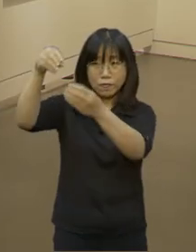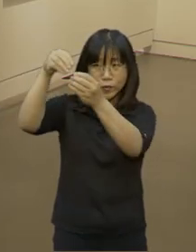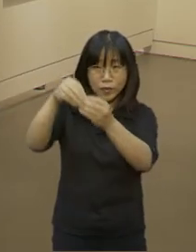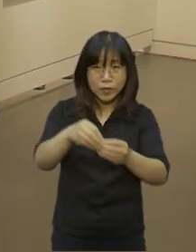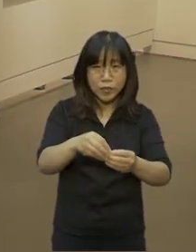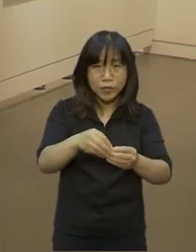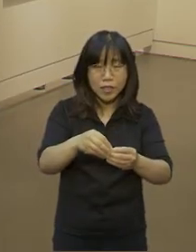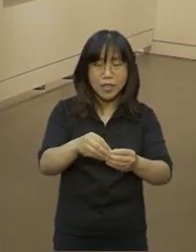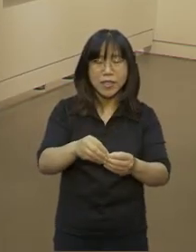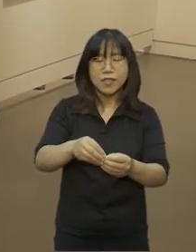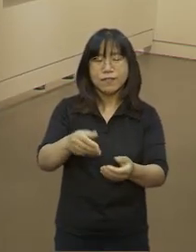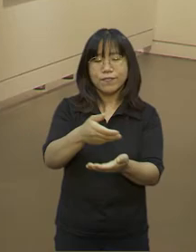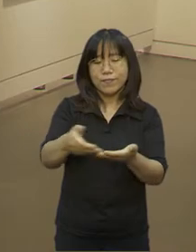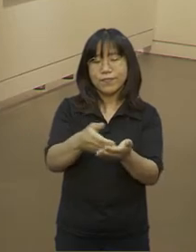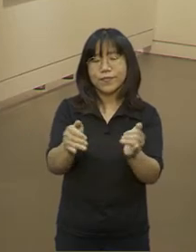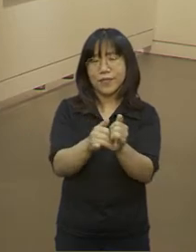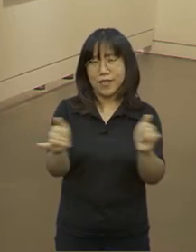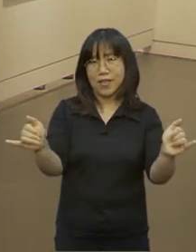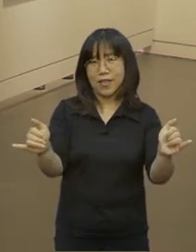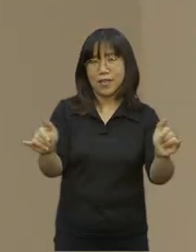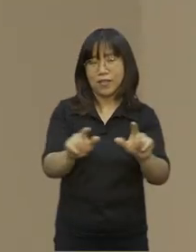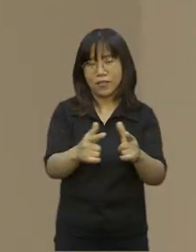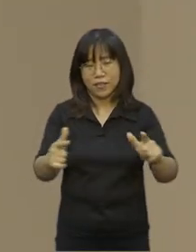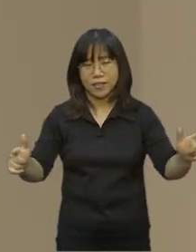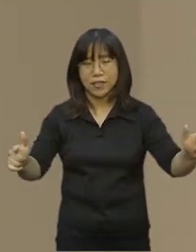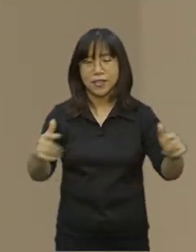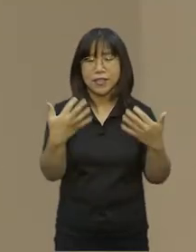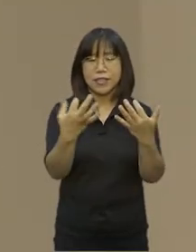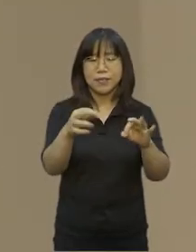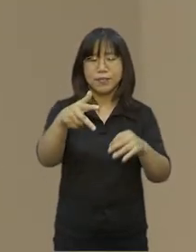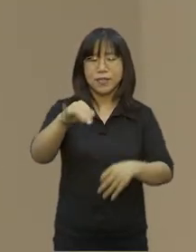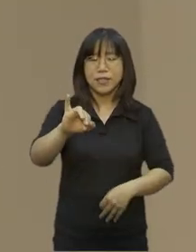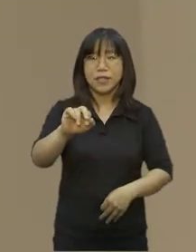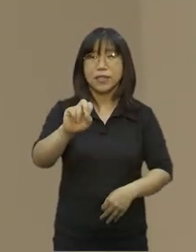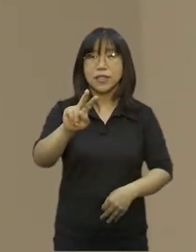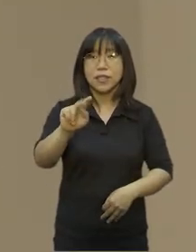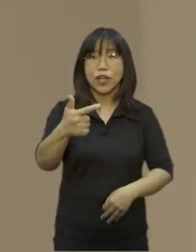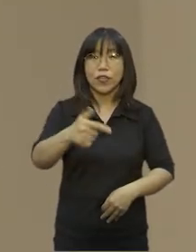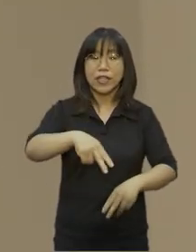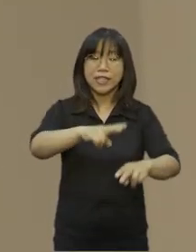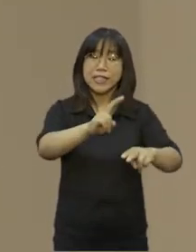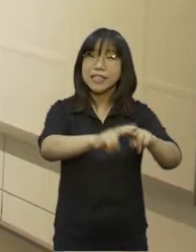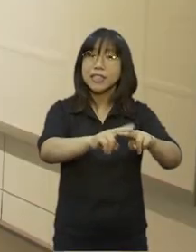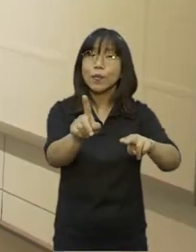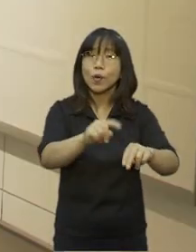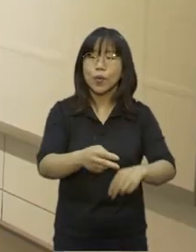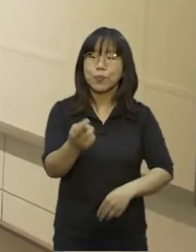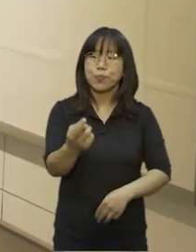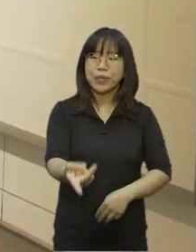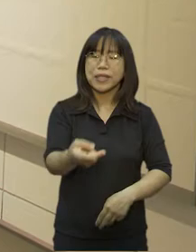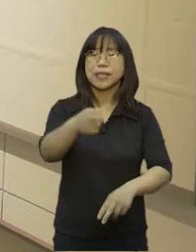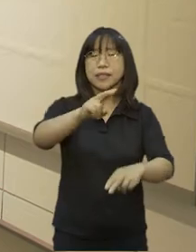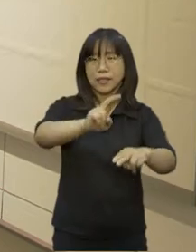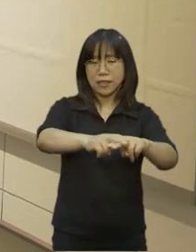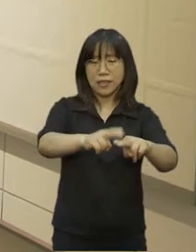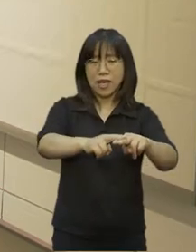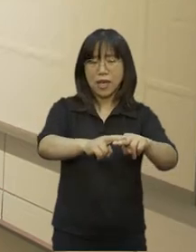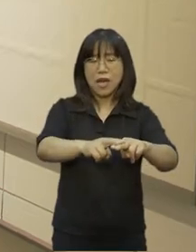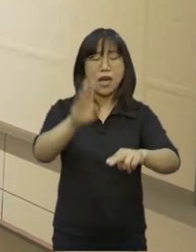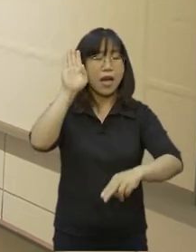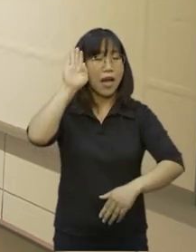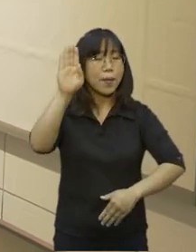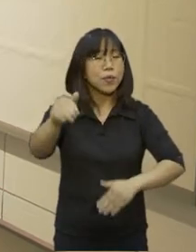작품도 한자리에 모였습니다. 대상 작가로 선정된 김지연의 의자 시리즈, 빈 의자를 통해